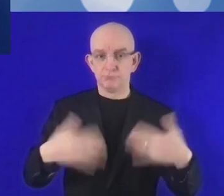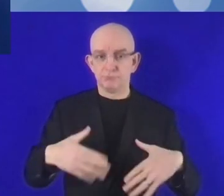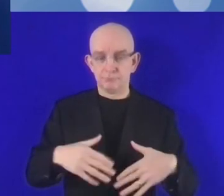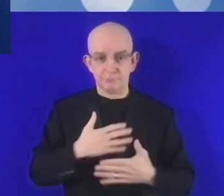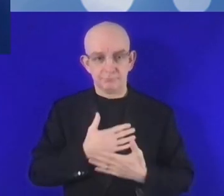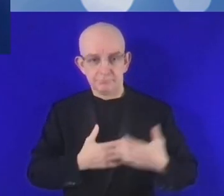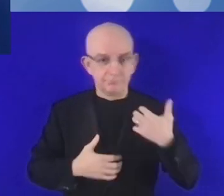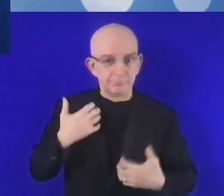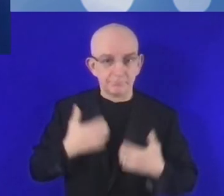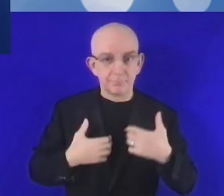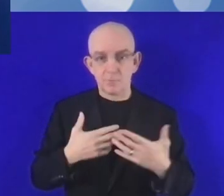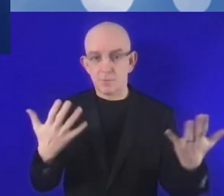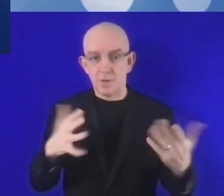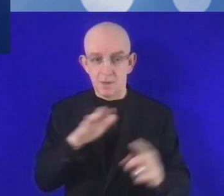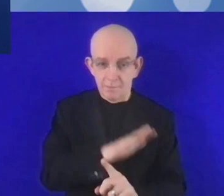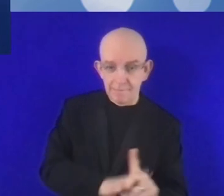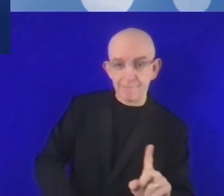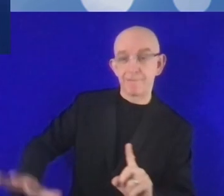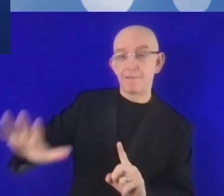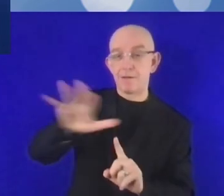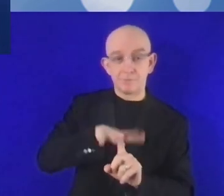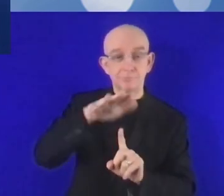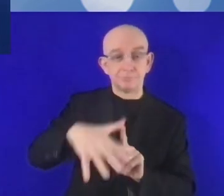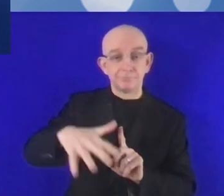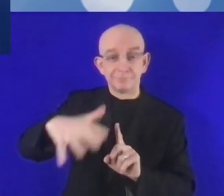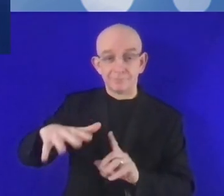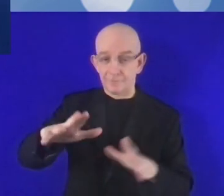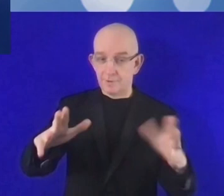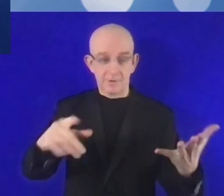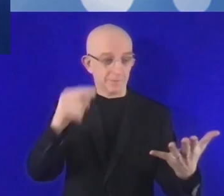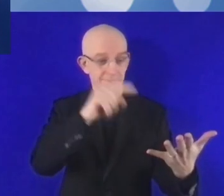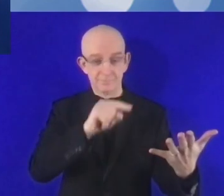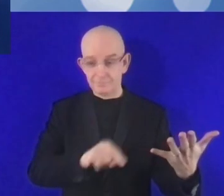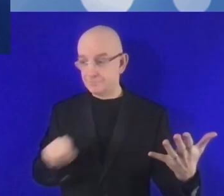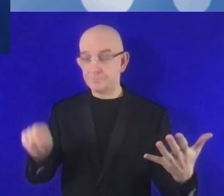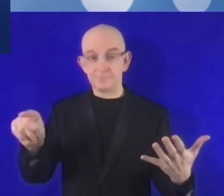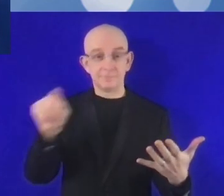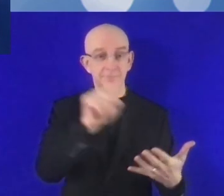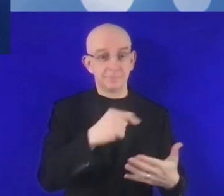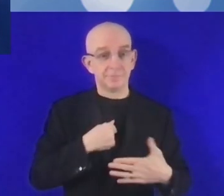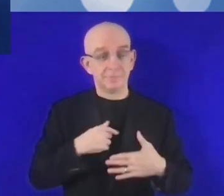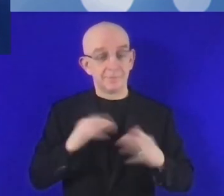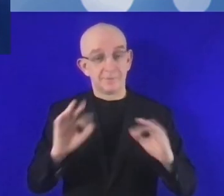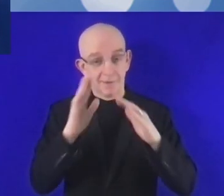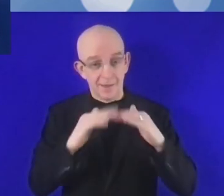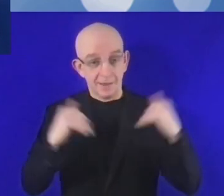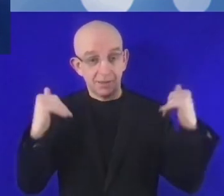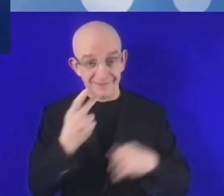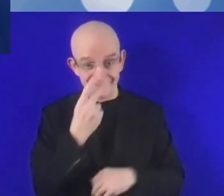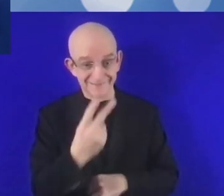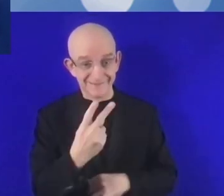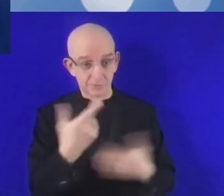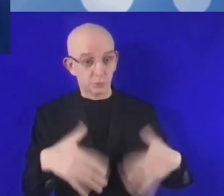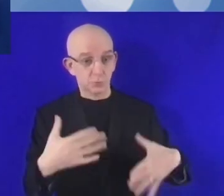время трудолюбивых, талантливых и творческих людей. Я надеюсь, что вы оцените по